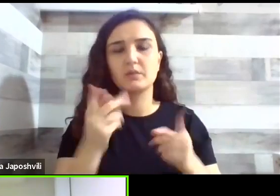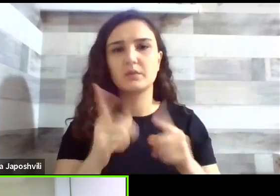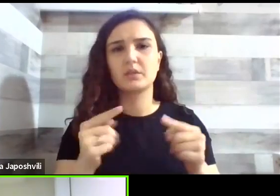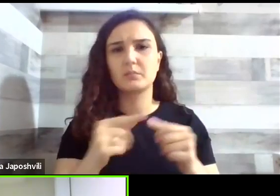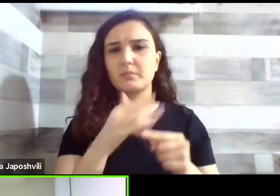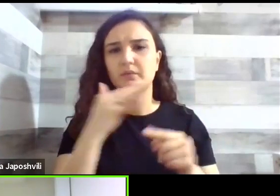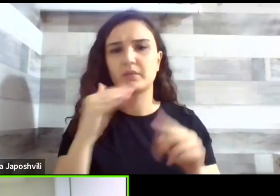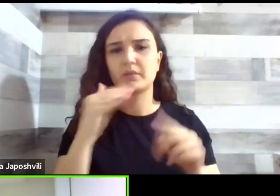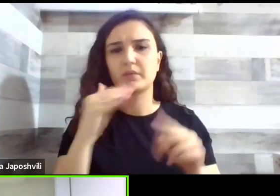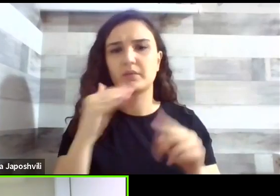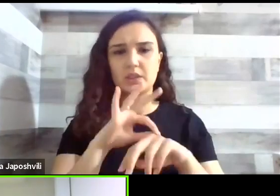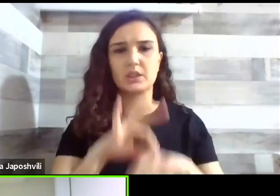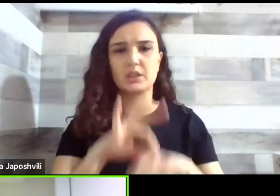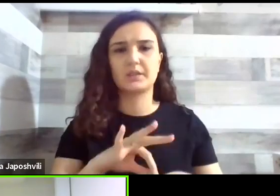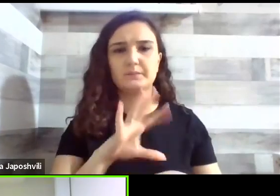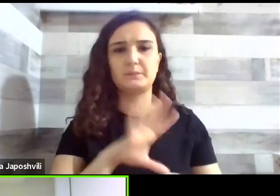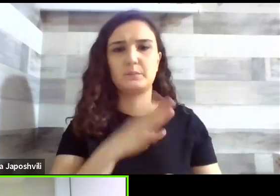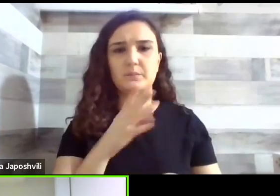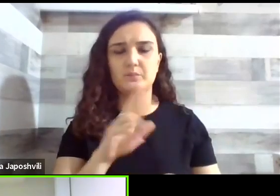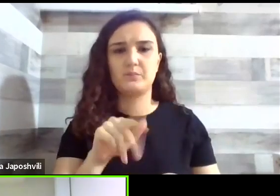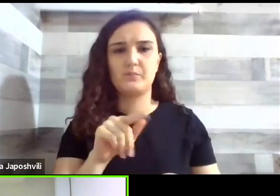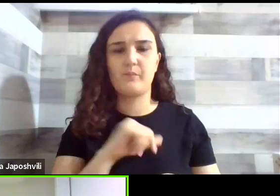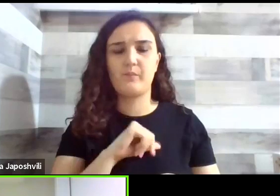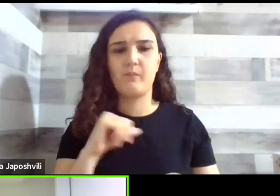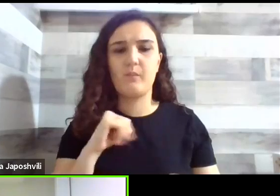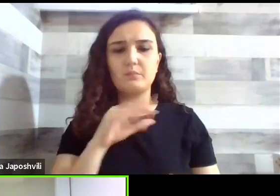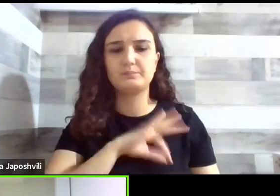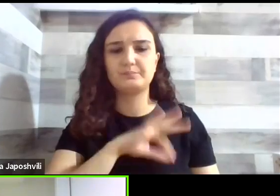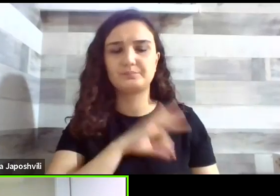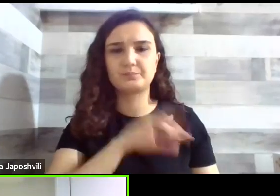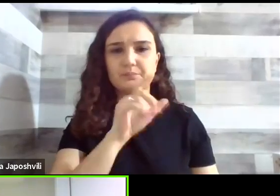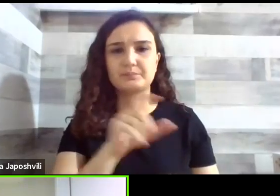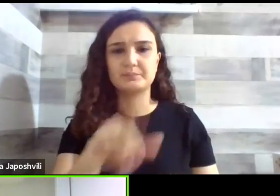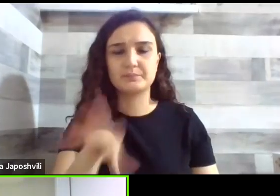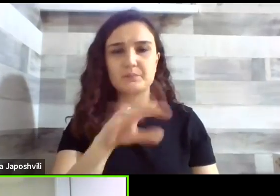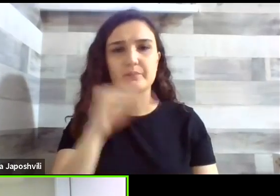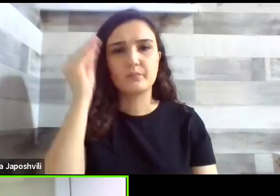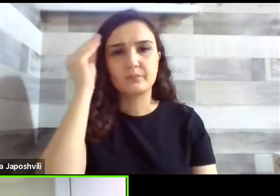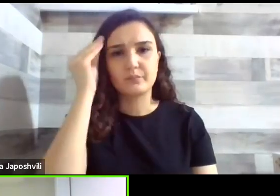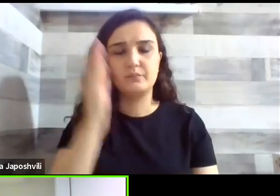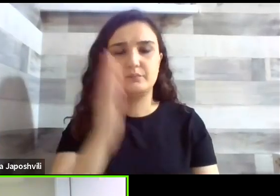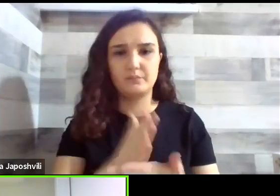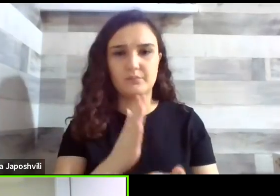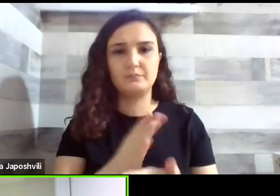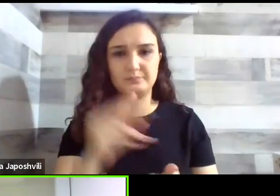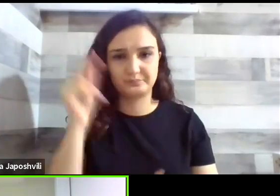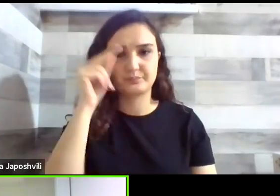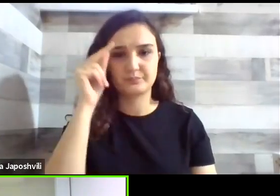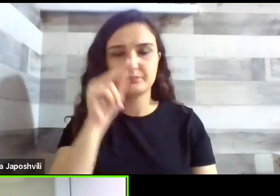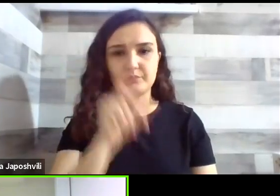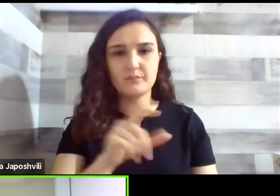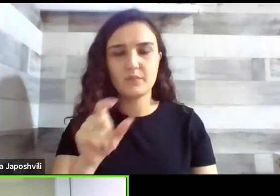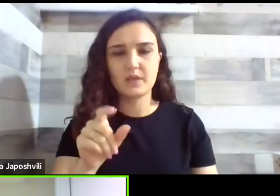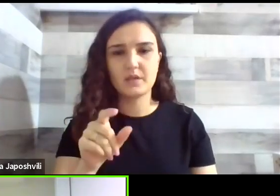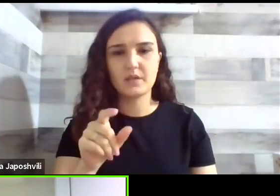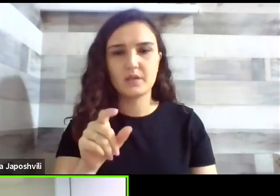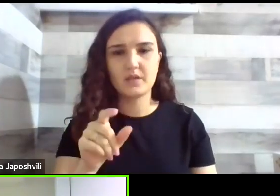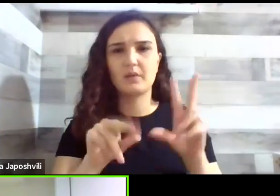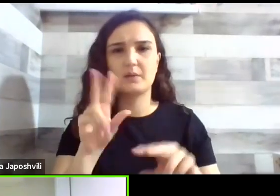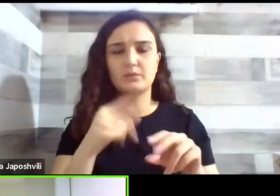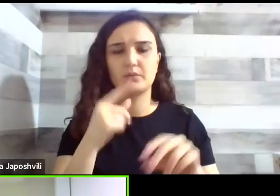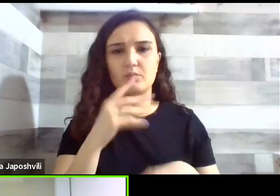კლავა, რომელიც ჩატარდა და თვითონ მომხმარებლის მოსაზრებაც არის, რა თქმა უნდა, შესწავლილი. ფაქტიურად ამბობენ